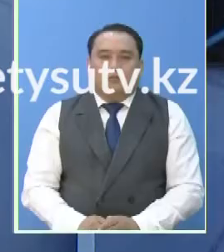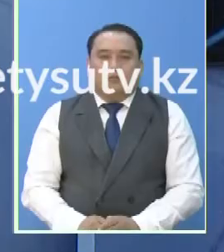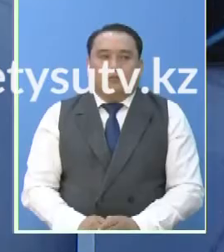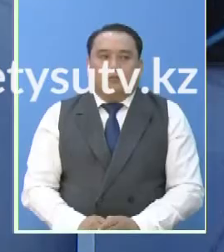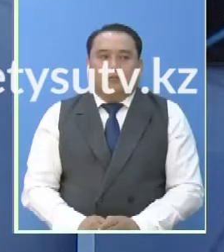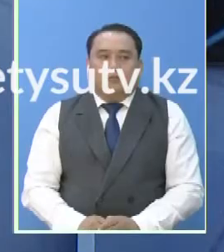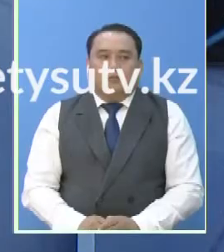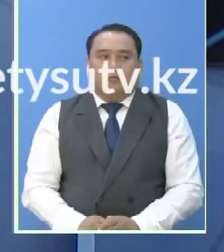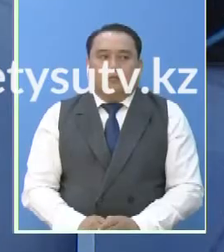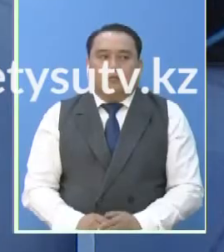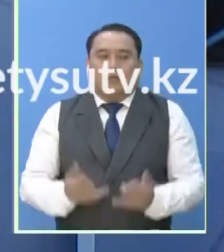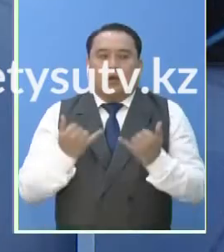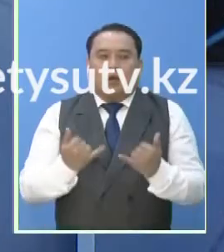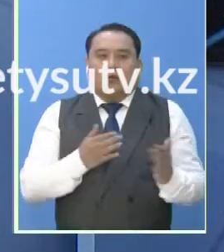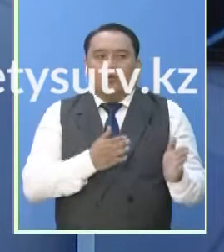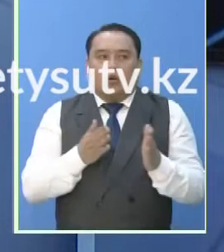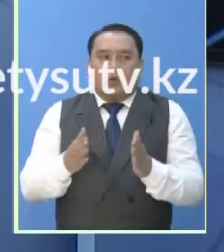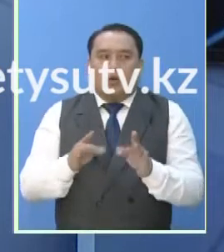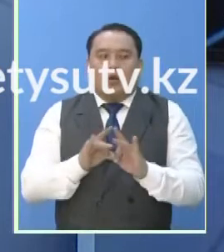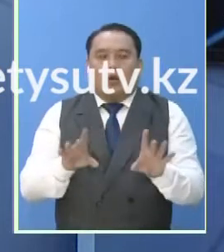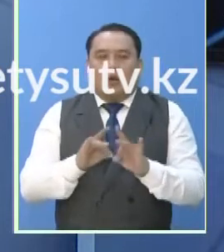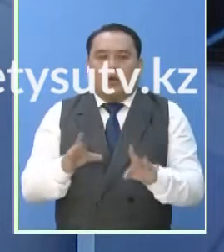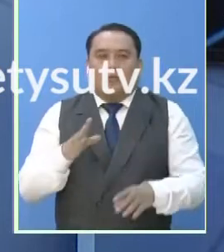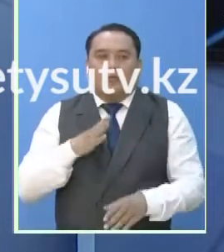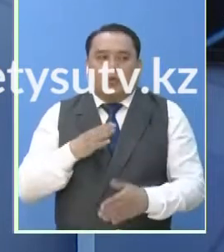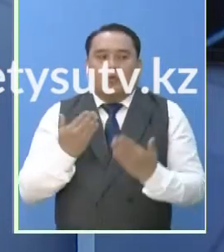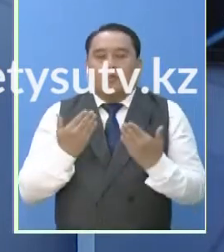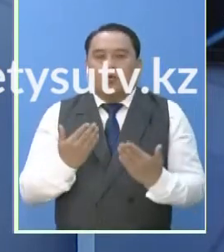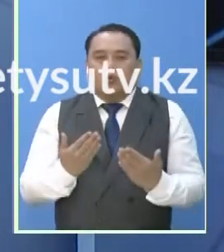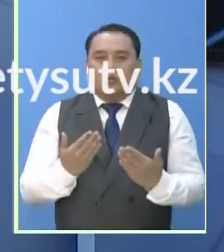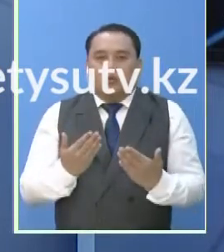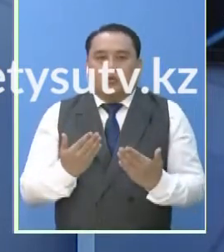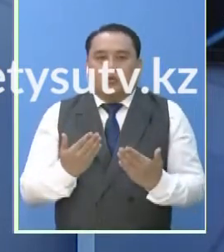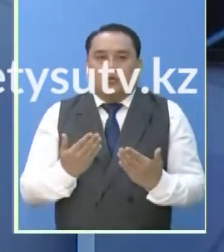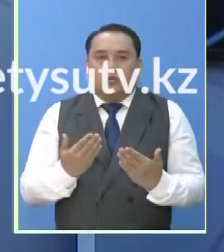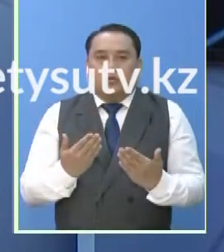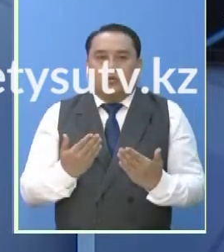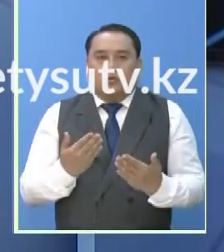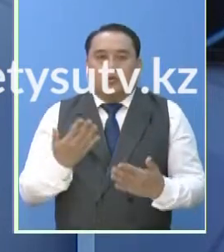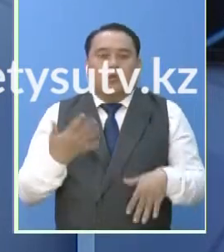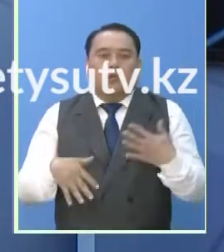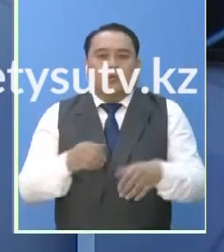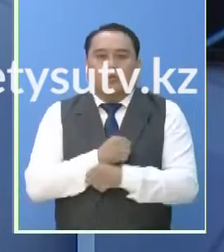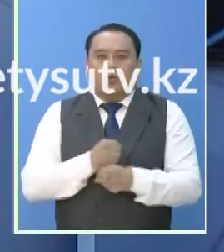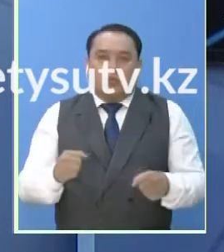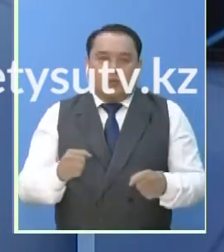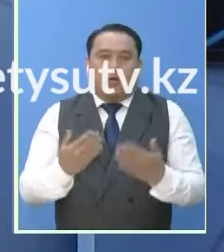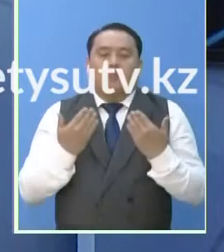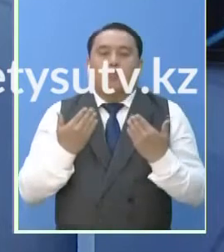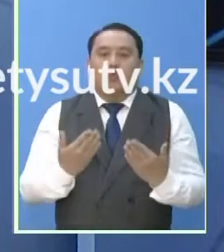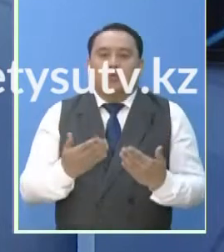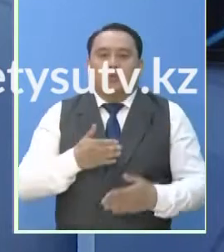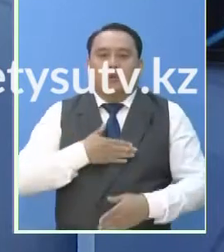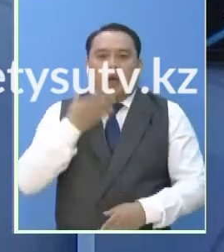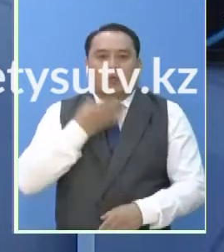Қазіргі таңда енді жағдай тұрақталды деп айтып отырмыз, бірақ дегенмен де босаңсуға болмайды. Бүгінгі таңда